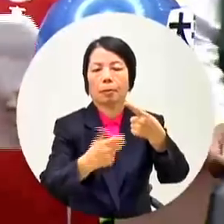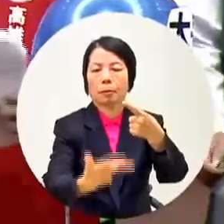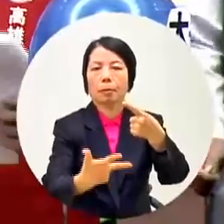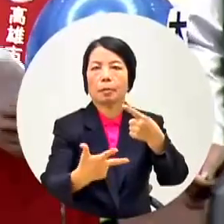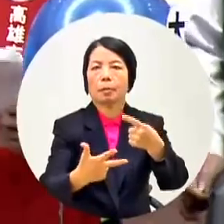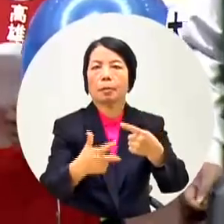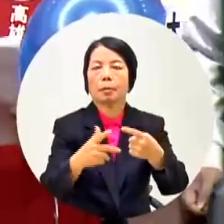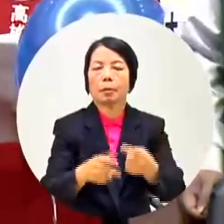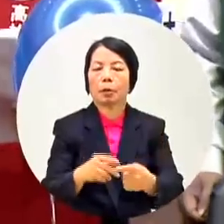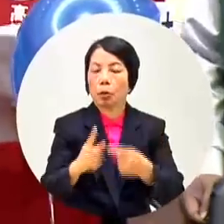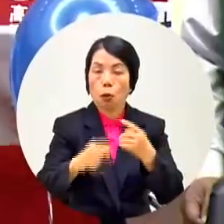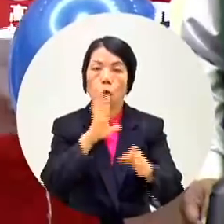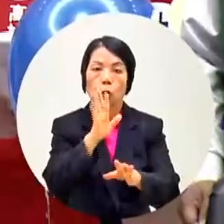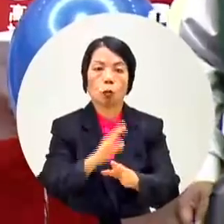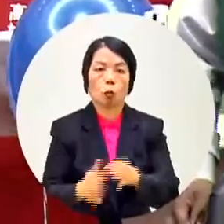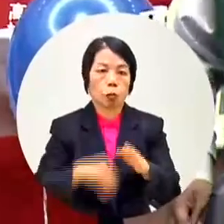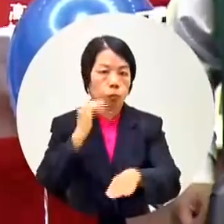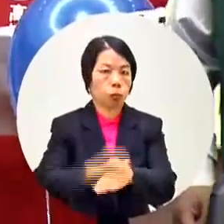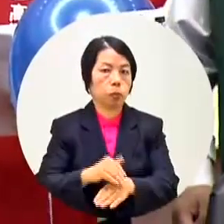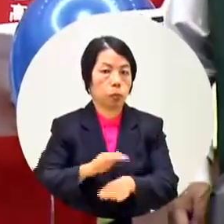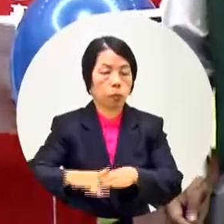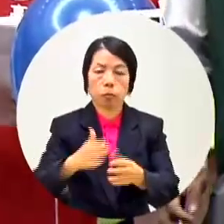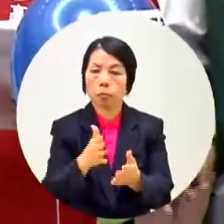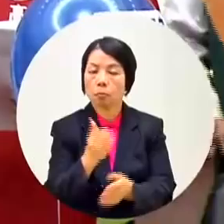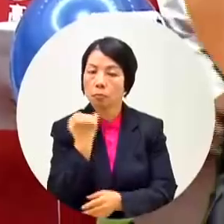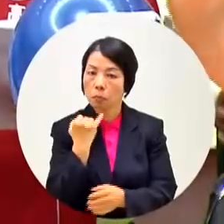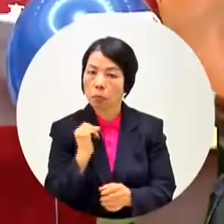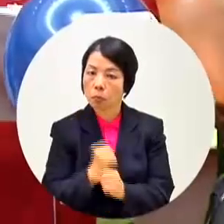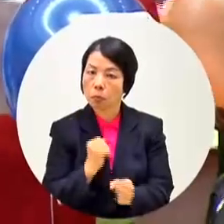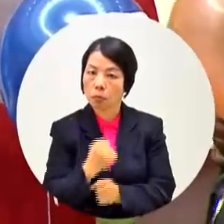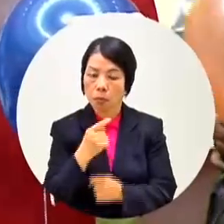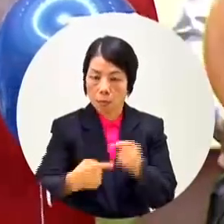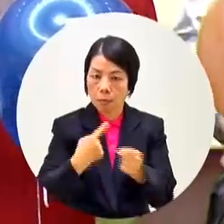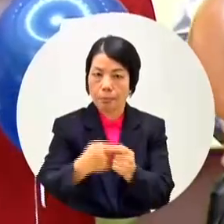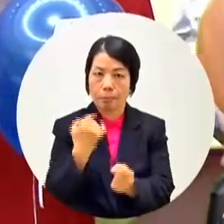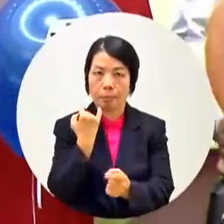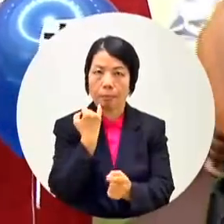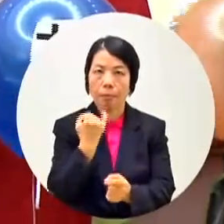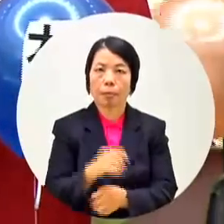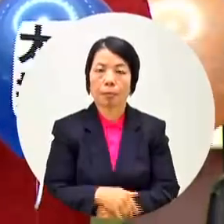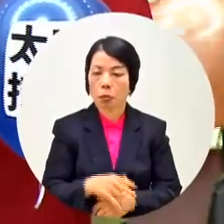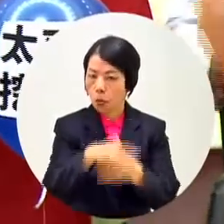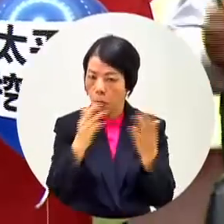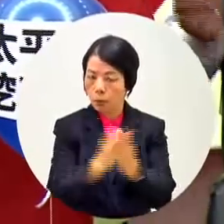到？一年可不可以全部适用？